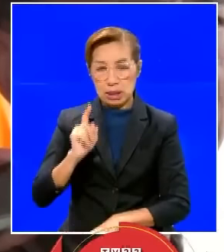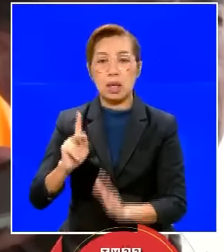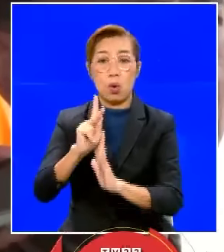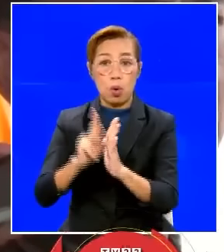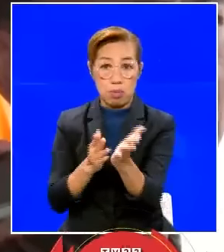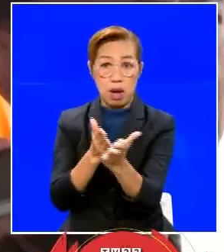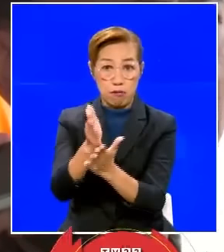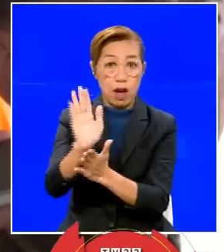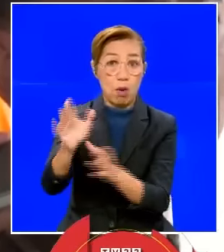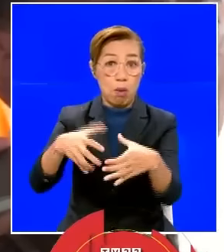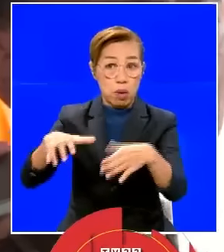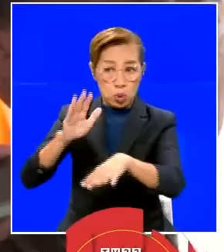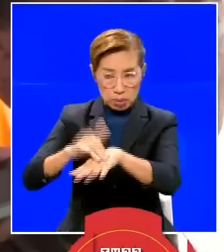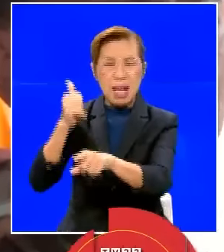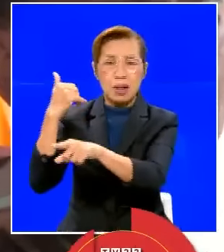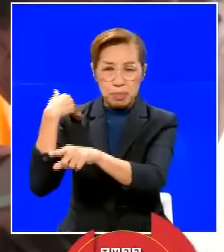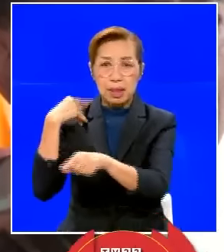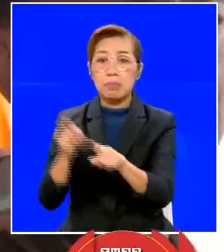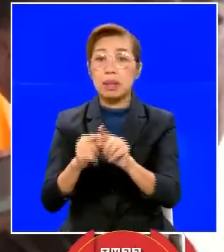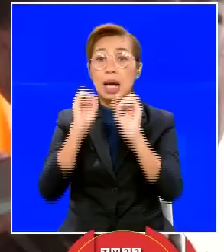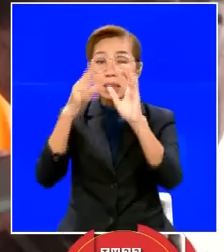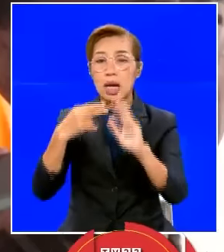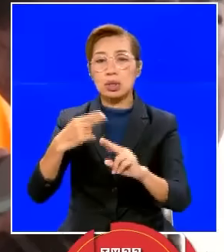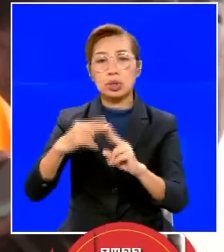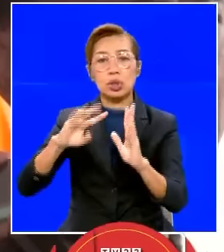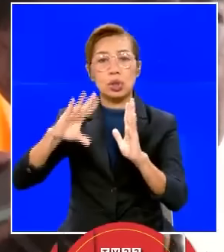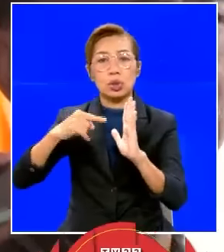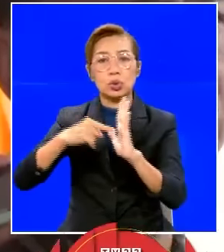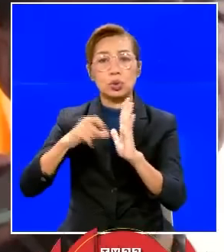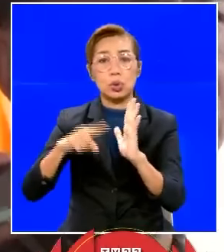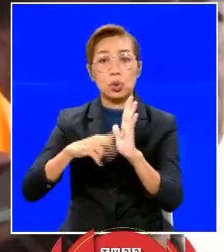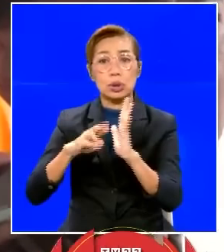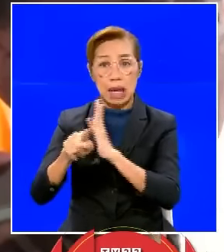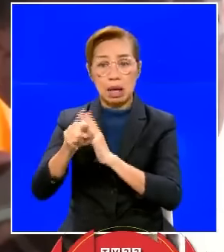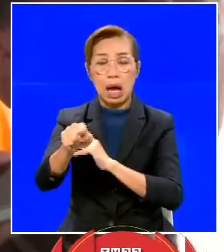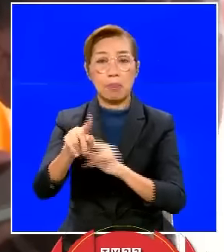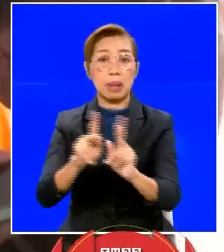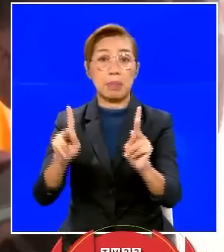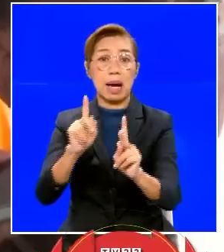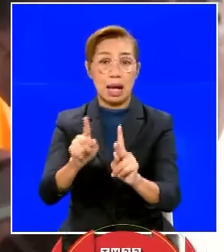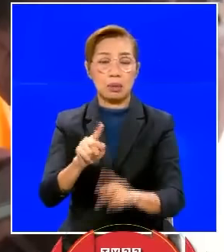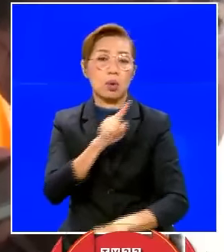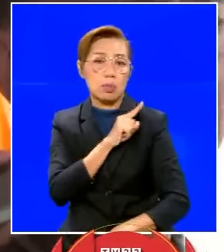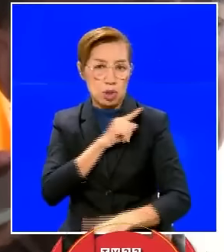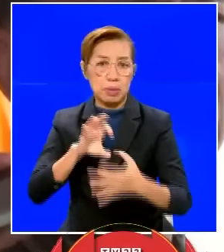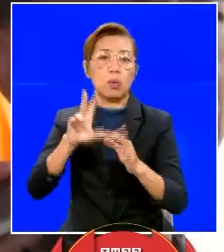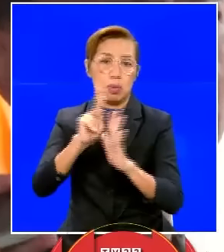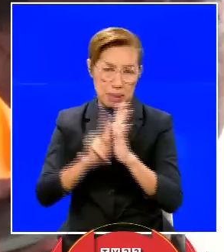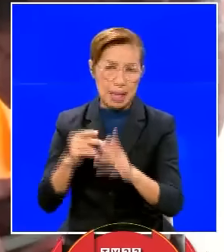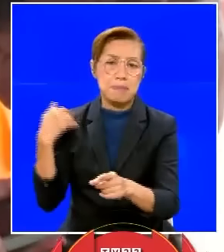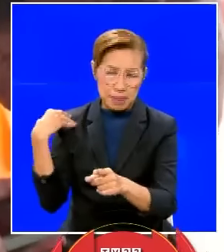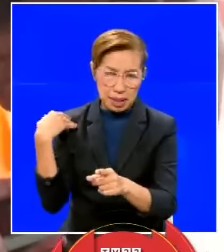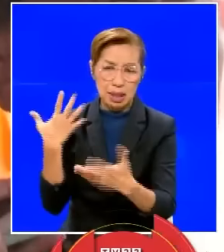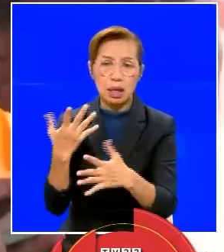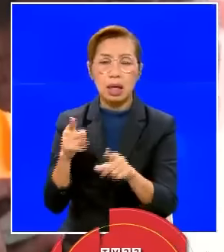ล้นมือกัน อ ะอย่างอาจารย์ชูศักดิ์สุนินเองก็นั่งอยู่กับกรรมาธิการก็ต้องมานั่งดูเรื่องนี้อยู่แล้วมาถึงดูเรื่องกฎหมายอยู่แล้วแล้วก็ต้องดูเรื่อง